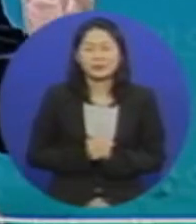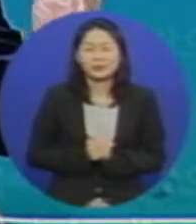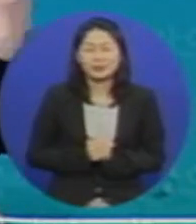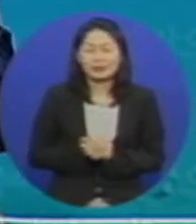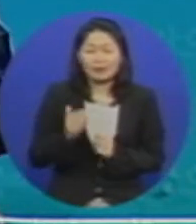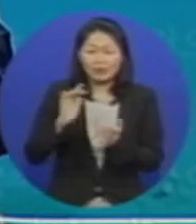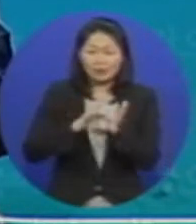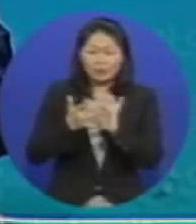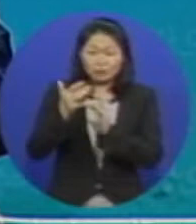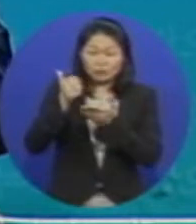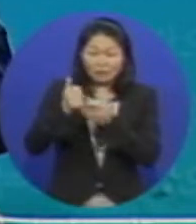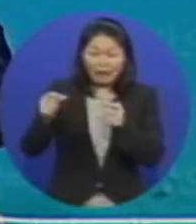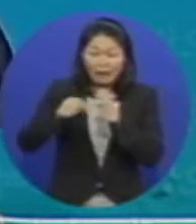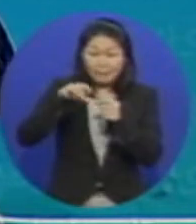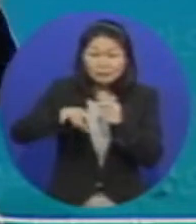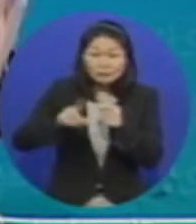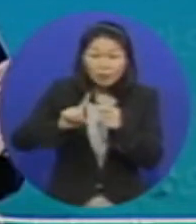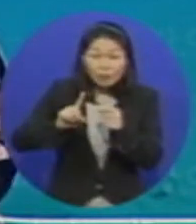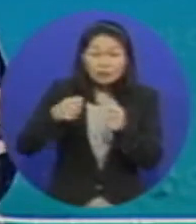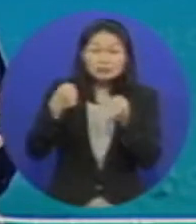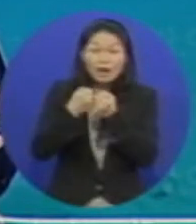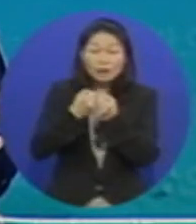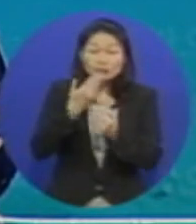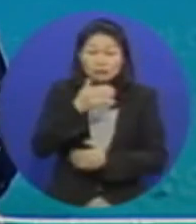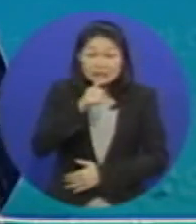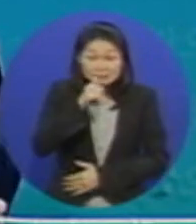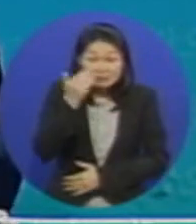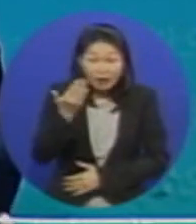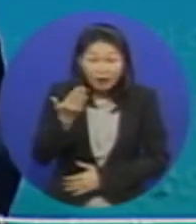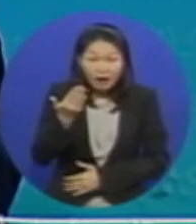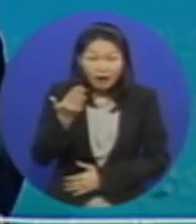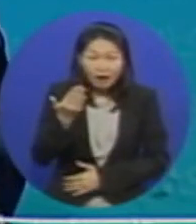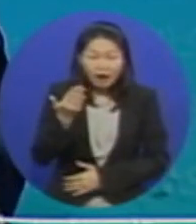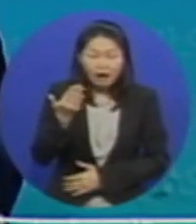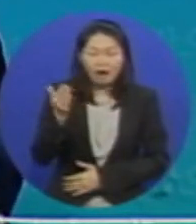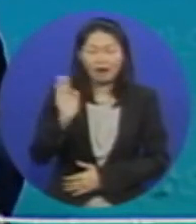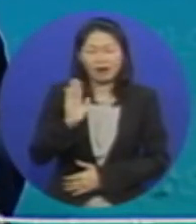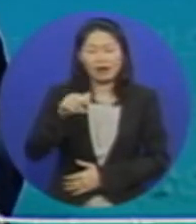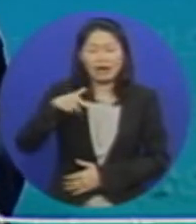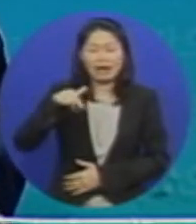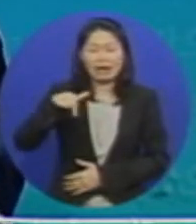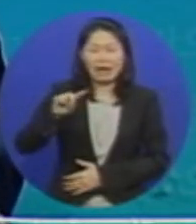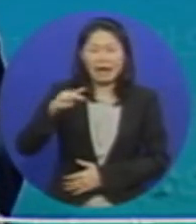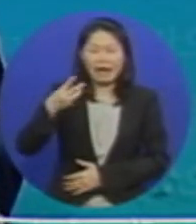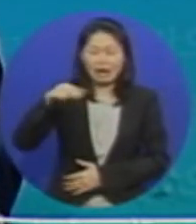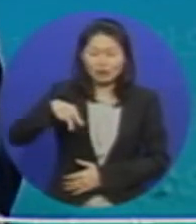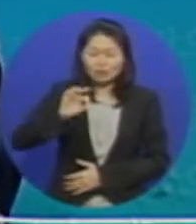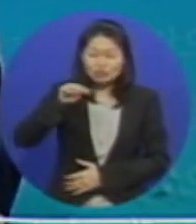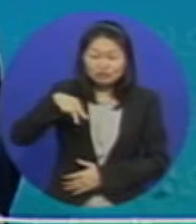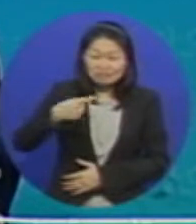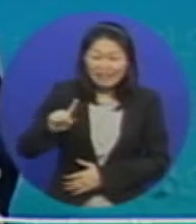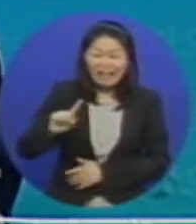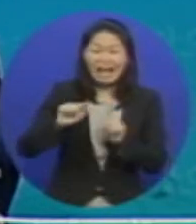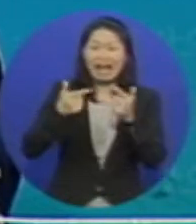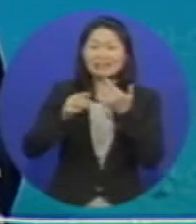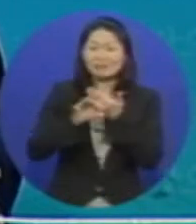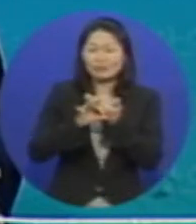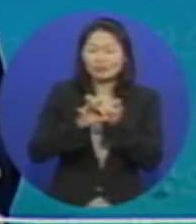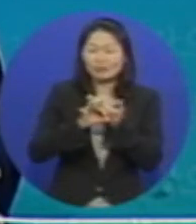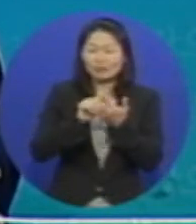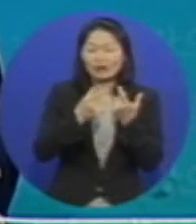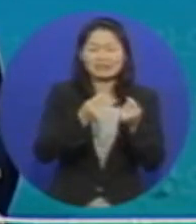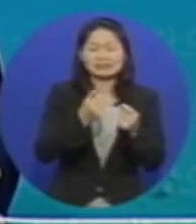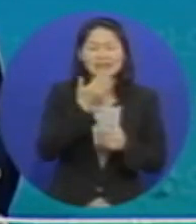예수님 앞에서는 요 싸울 수 있나요 가룟 유다가 아닌 다음에야 그럴 수 없죠 예수님